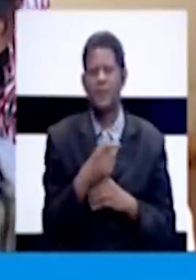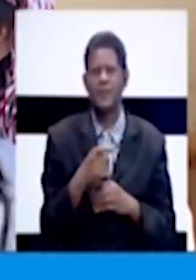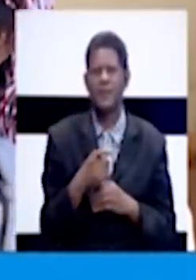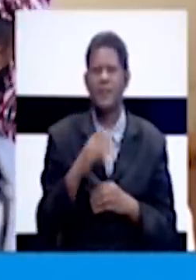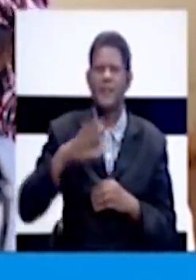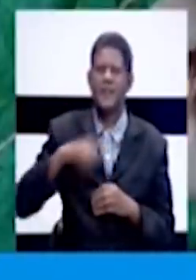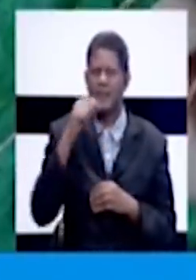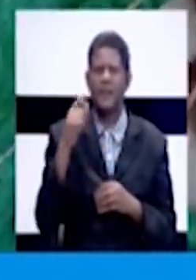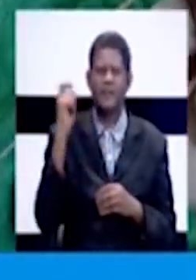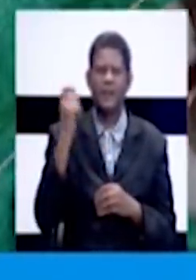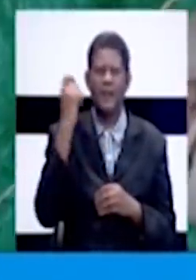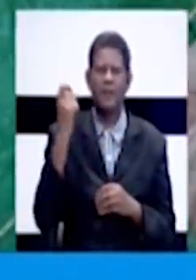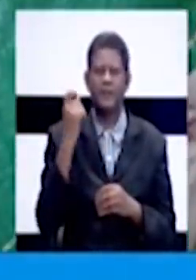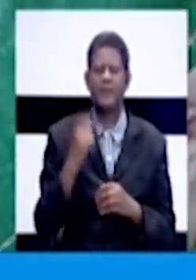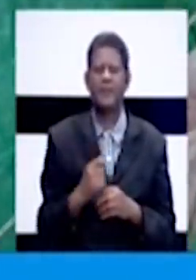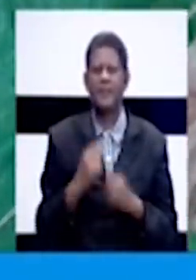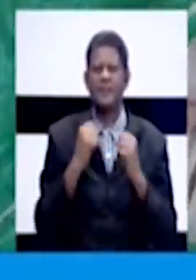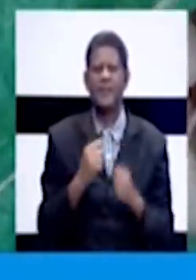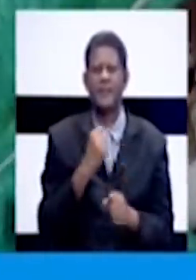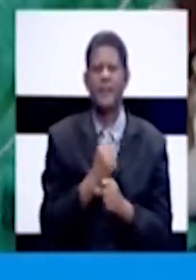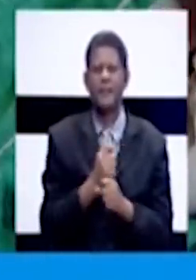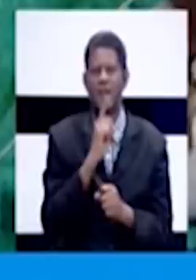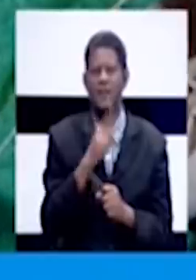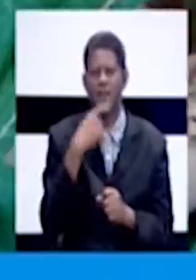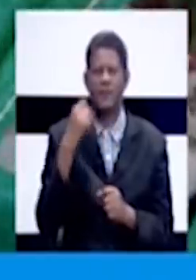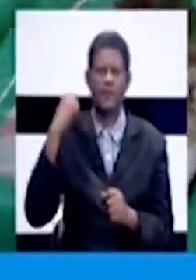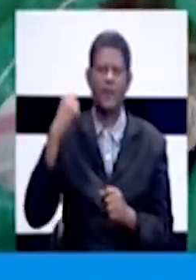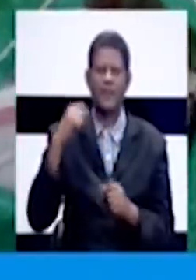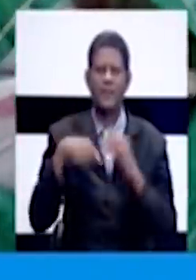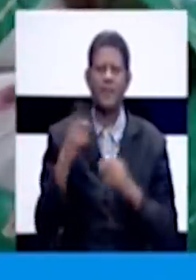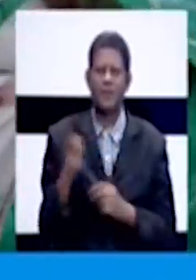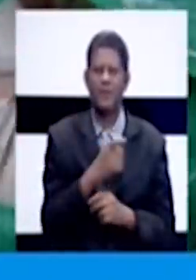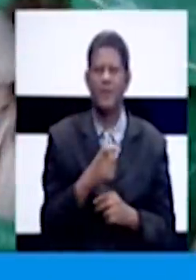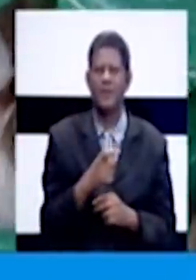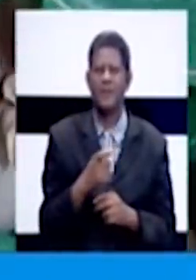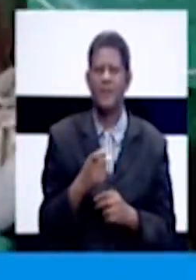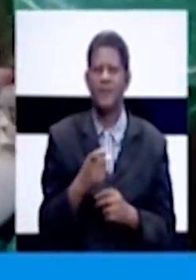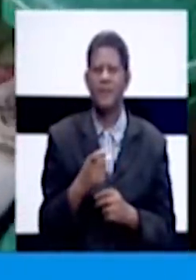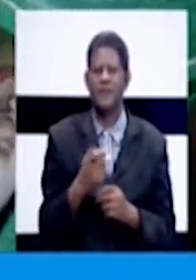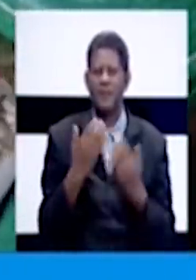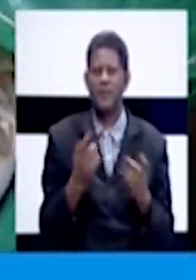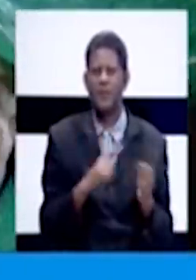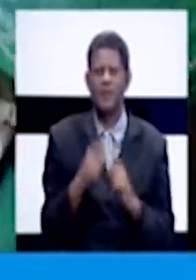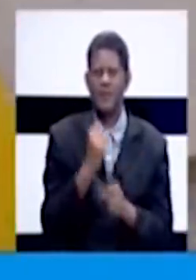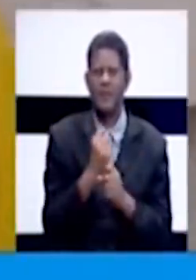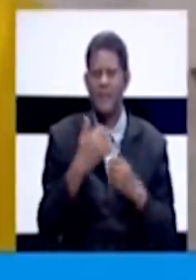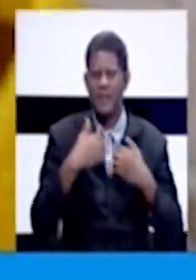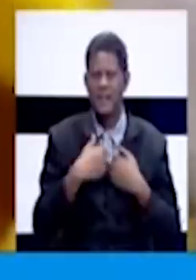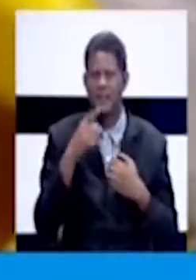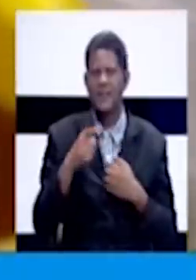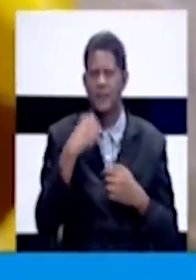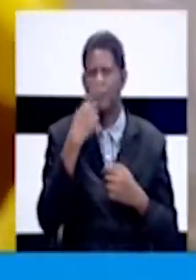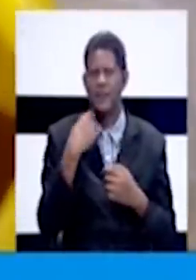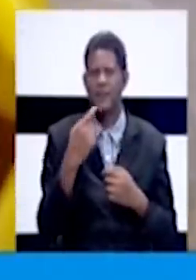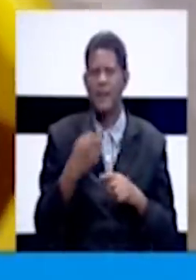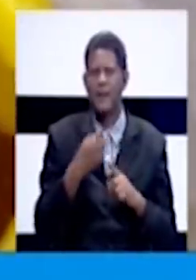قرع عوات ياو تنكر كام سرحي زل جرحنا سلازخونا ياو خزم نسور حللنا اينا اتي مننتنا